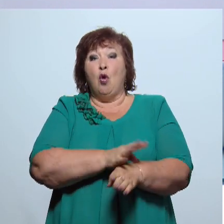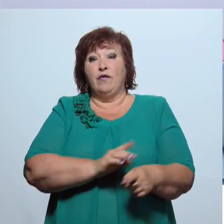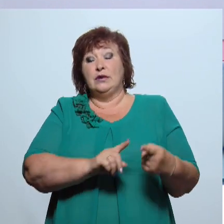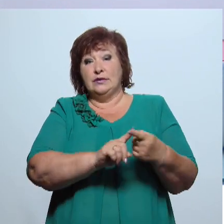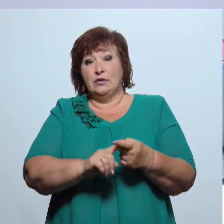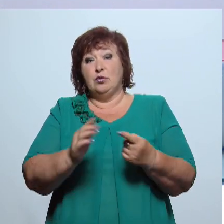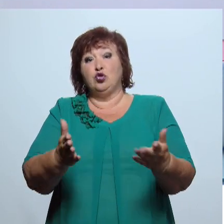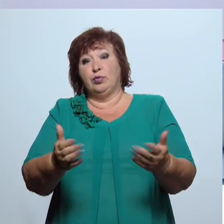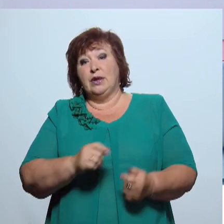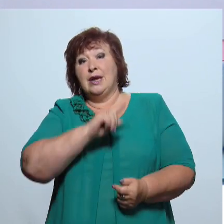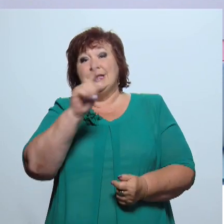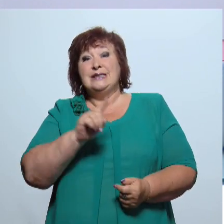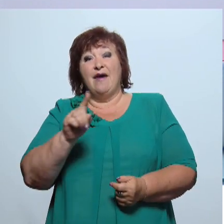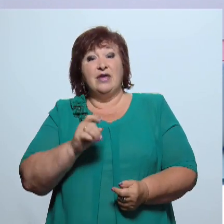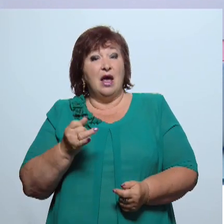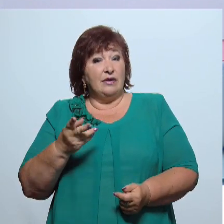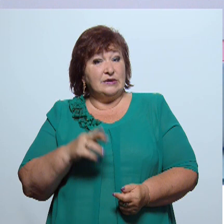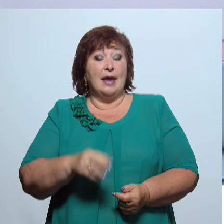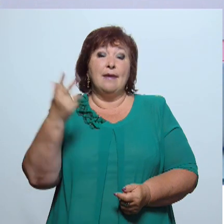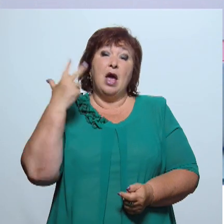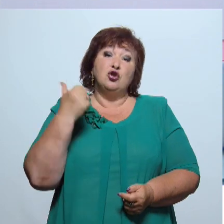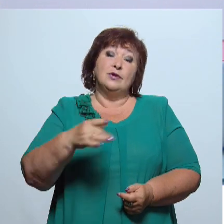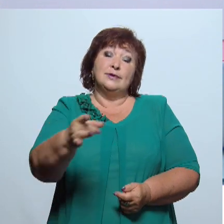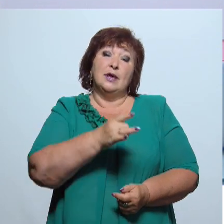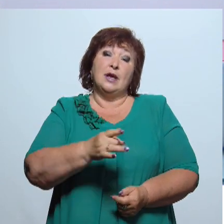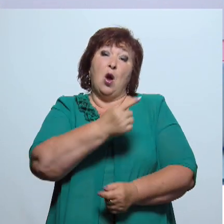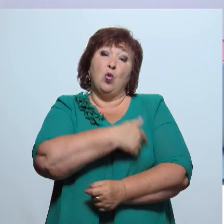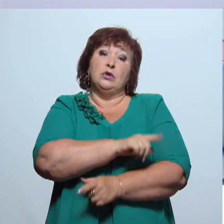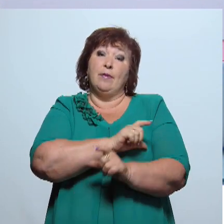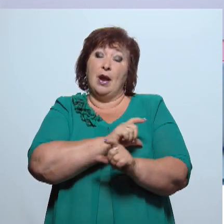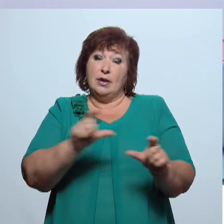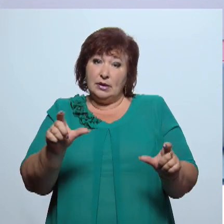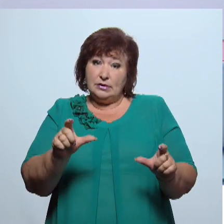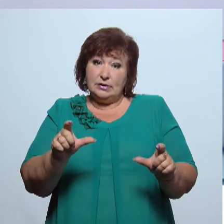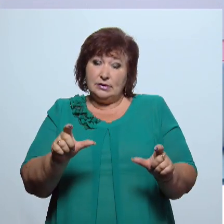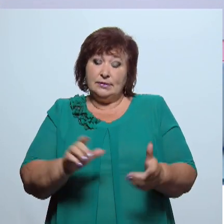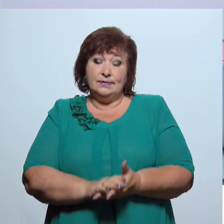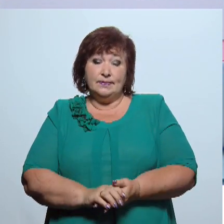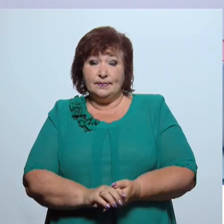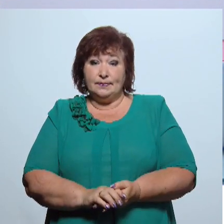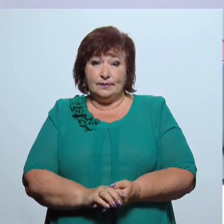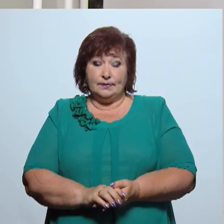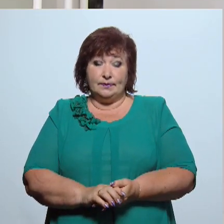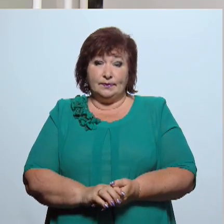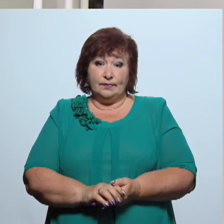будут принимать Завьяловская и Можгинская районные больницы. Анна Ковырзина продолжит.